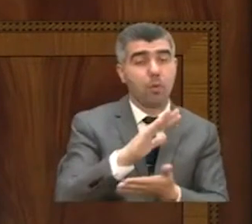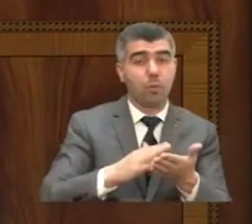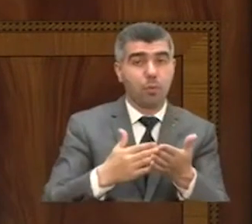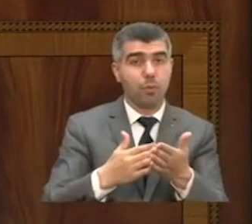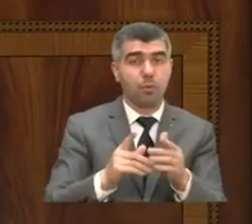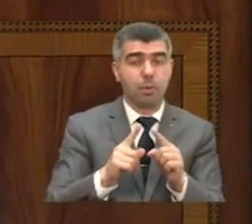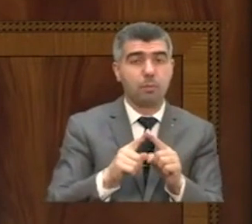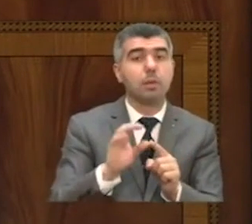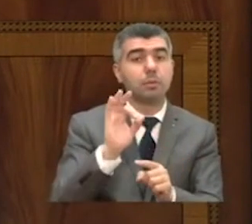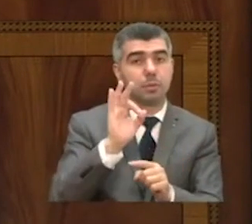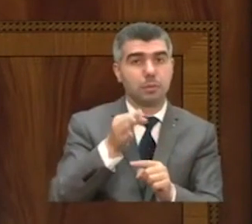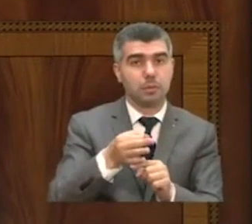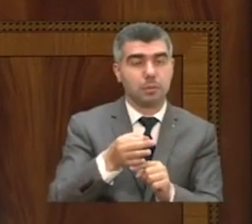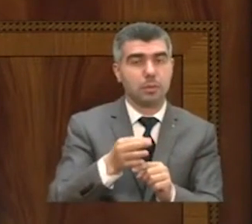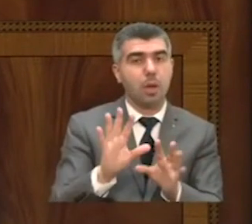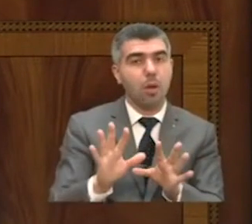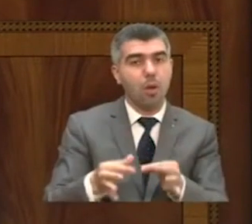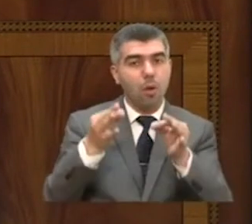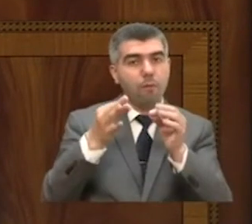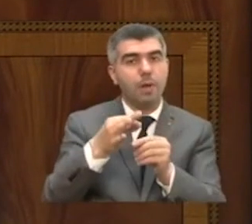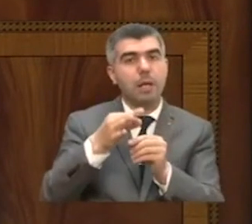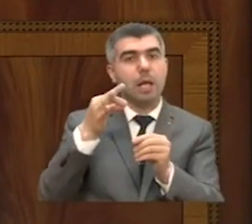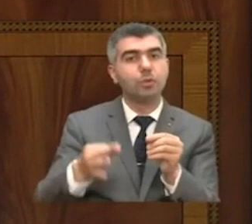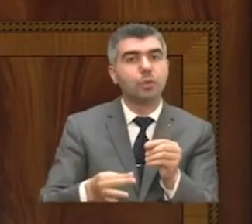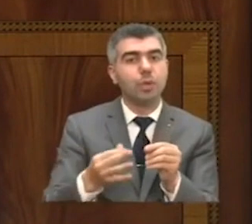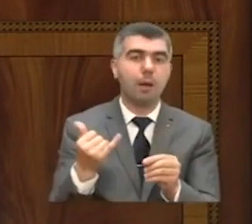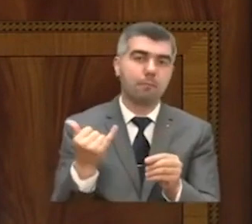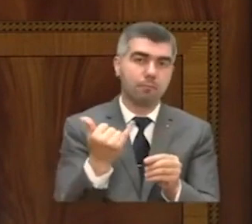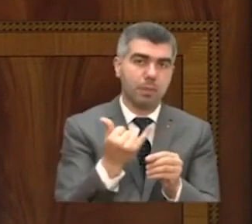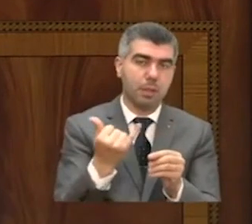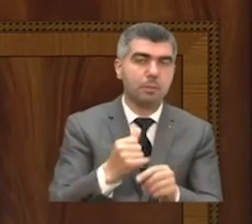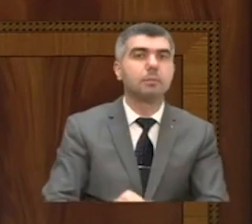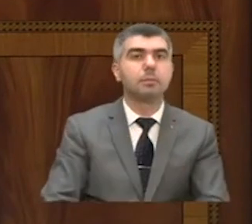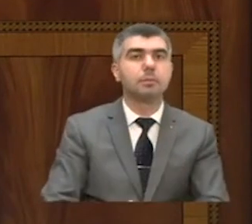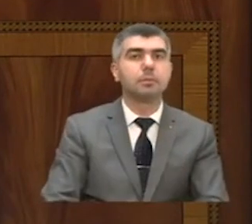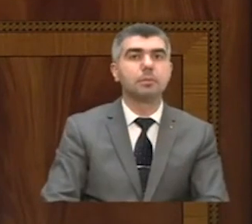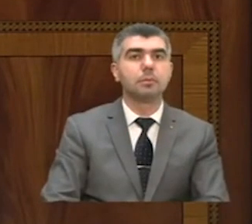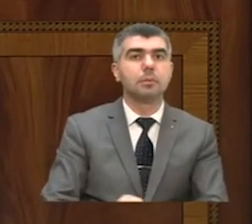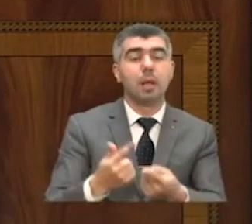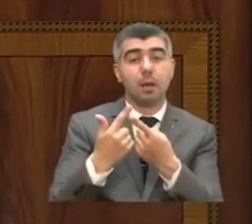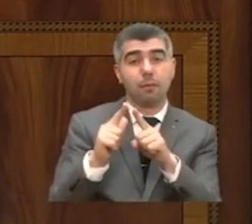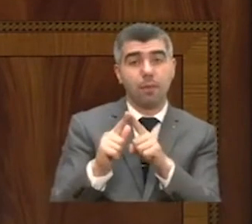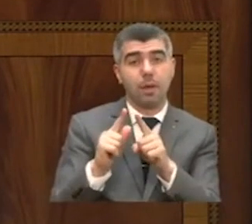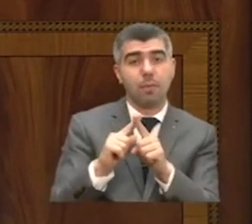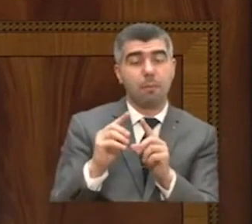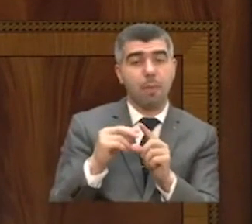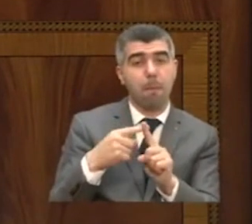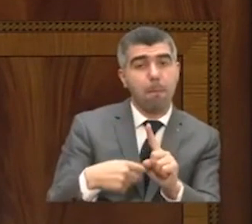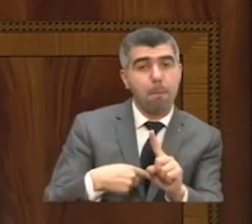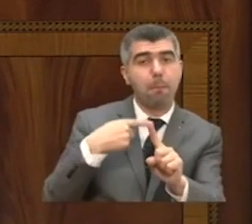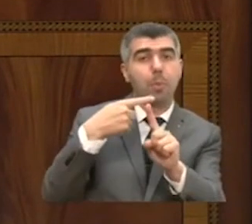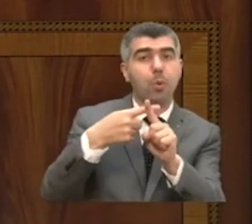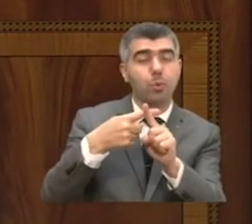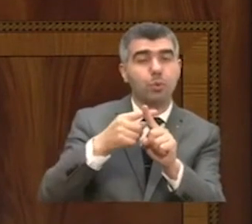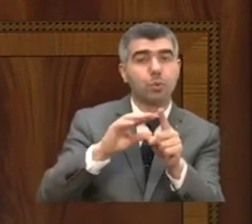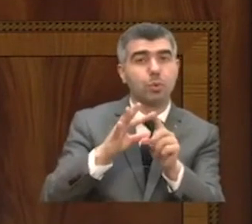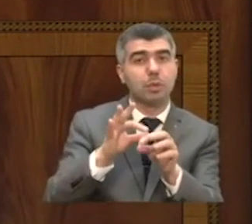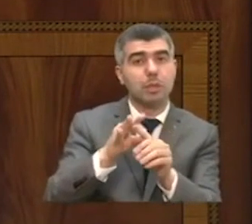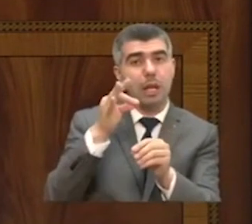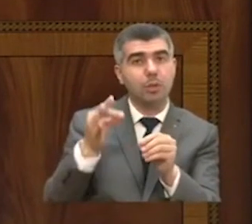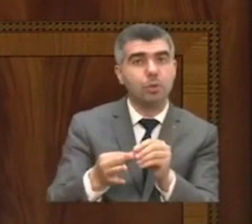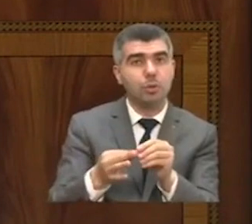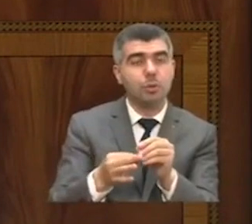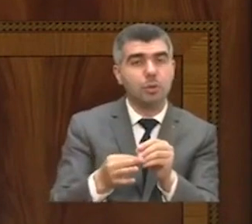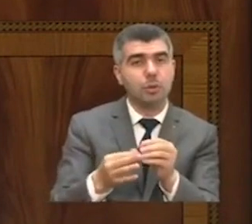بدورها غادي تعرف تحقيق نتائج جد متميزة، وذلك بتسجيل ارتفاع في الإنتاج خلال